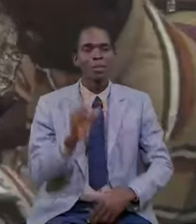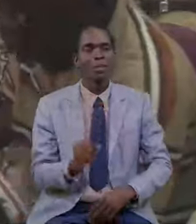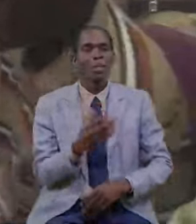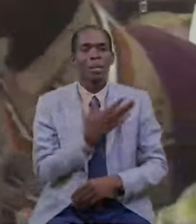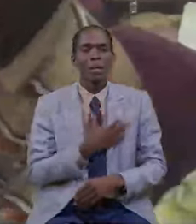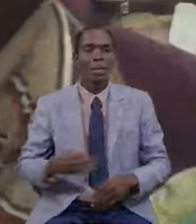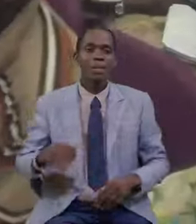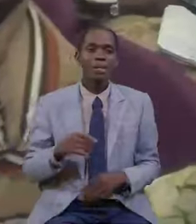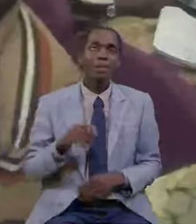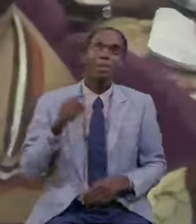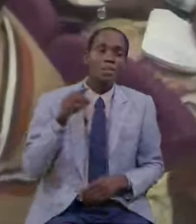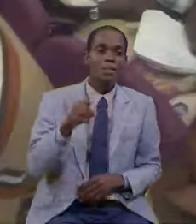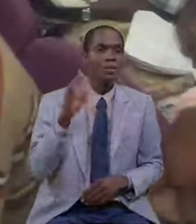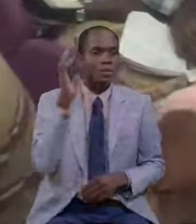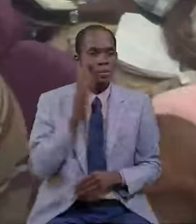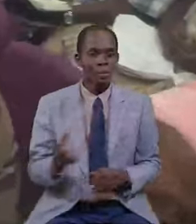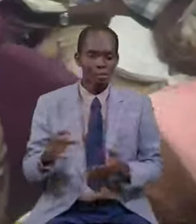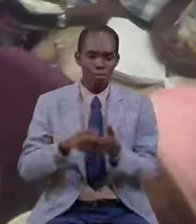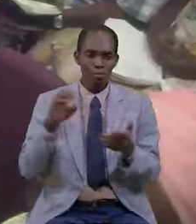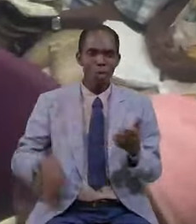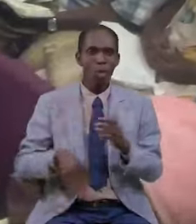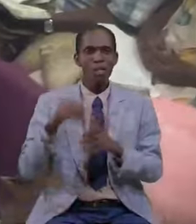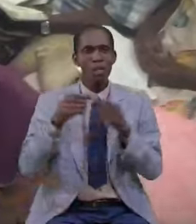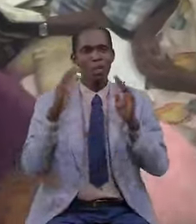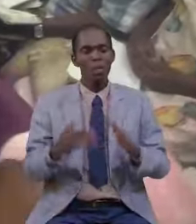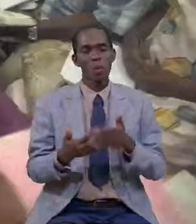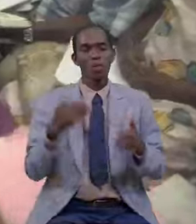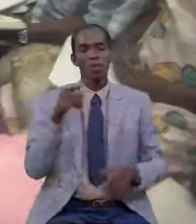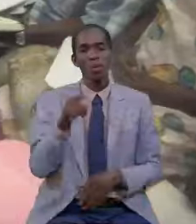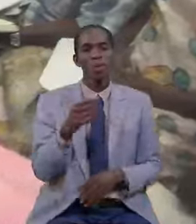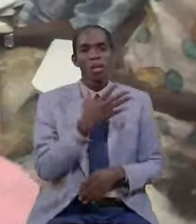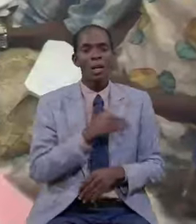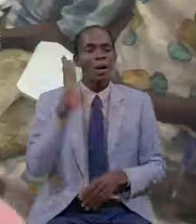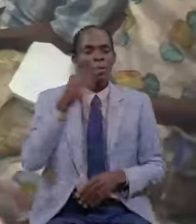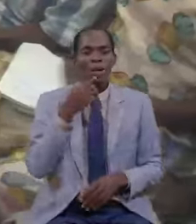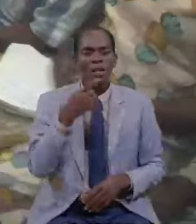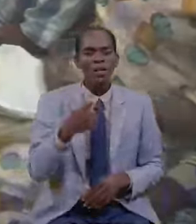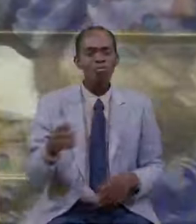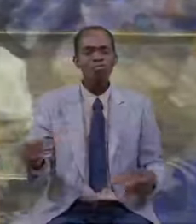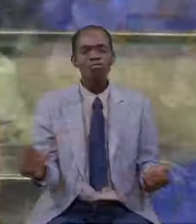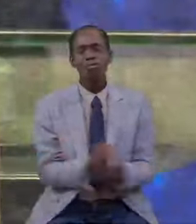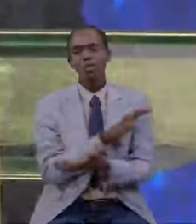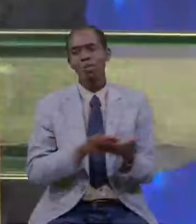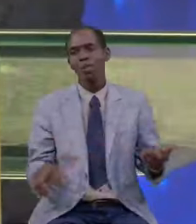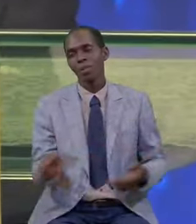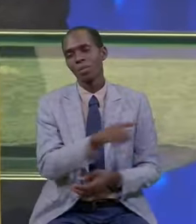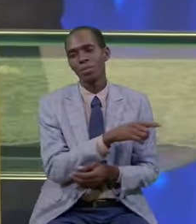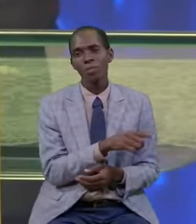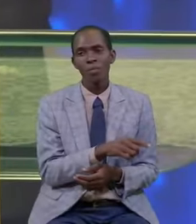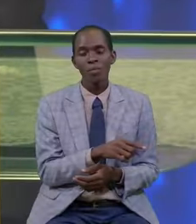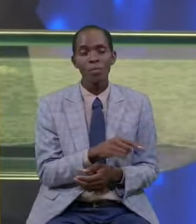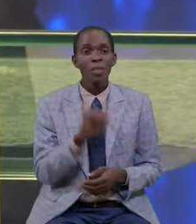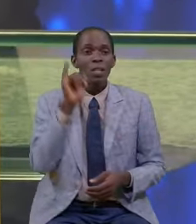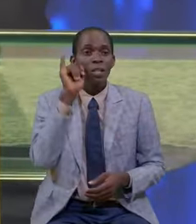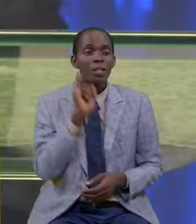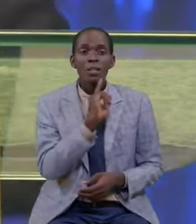toi, il a chassé l'ennemi. Et il a dit, extermine. Israël